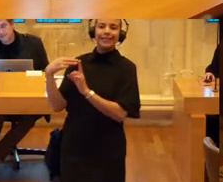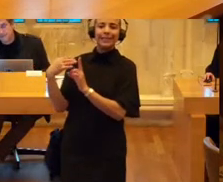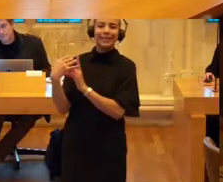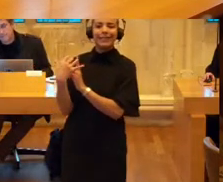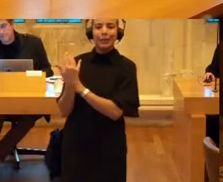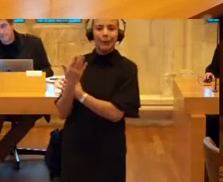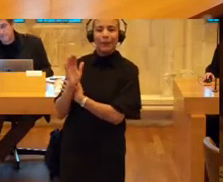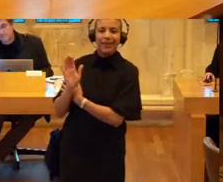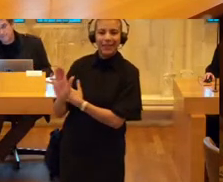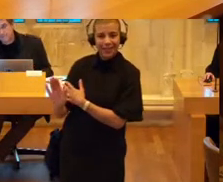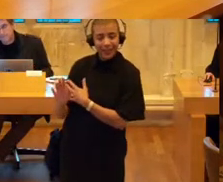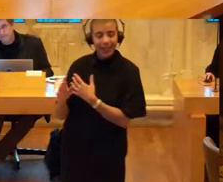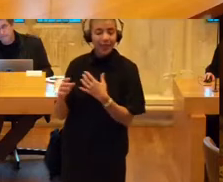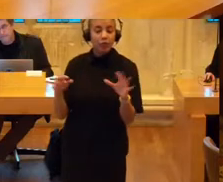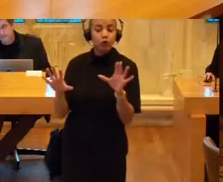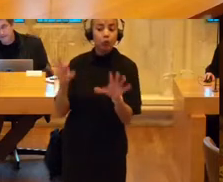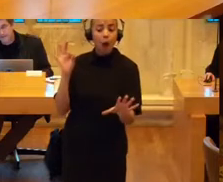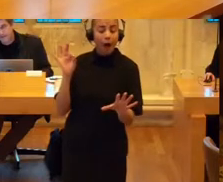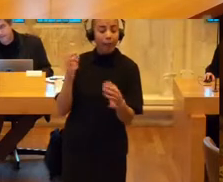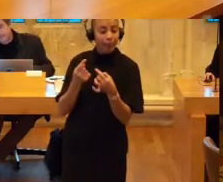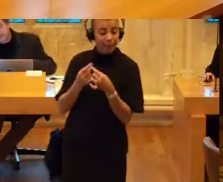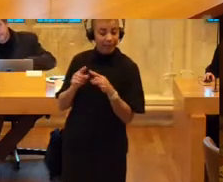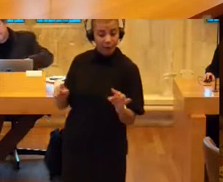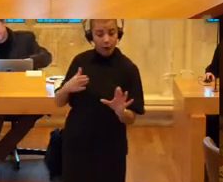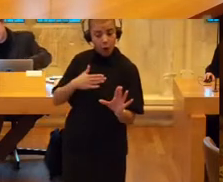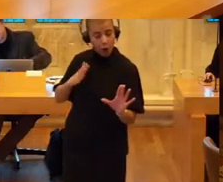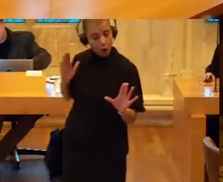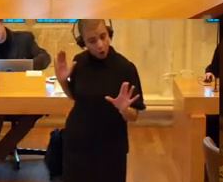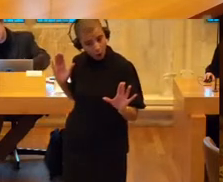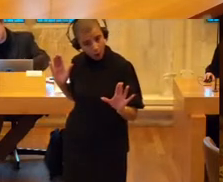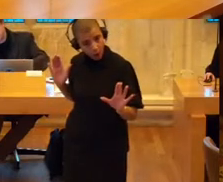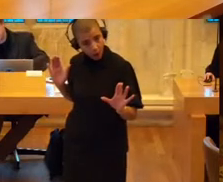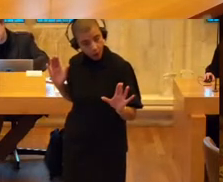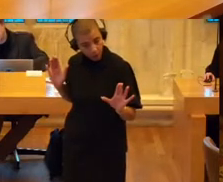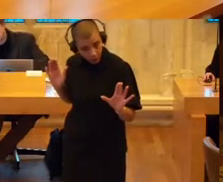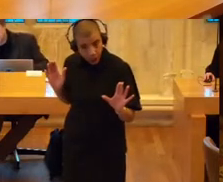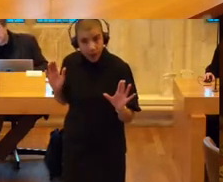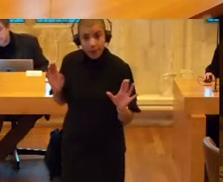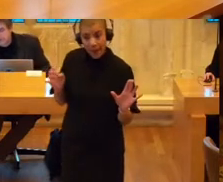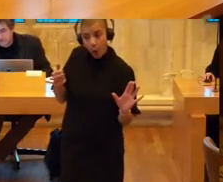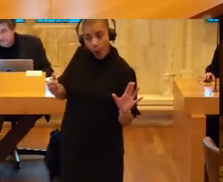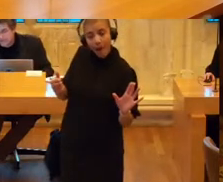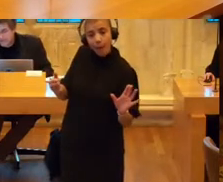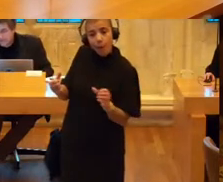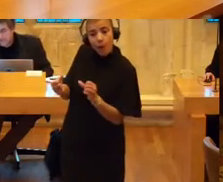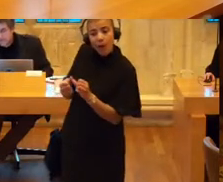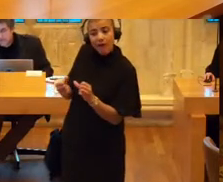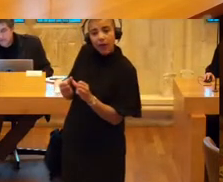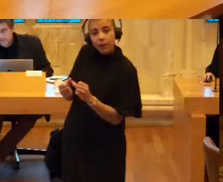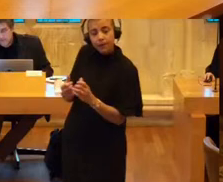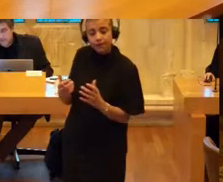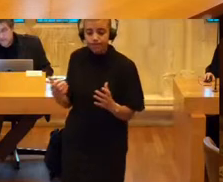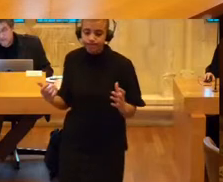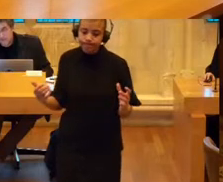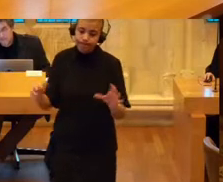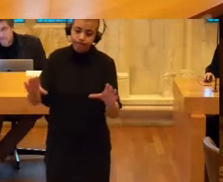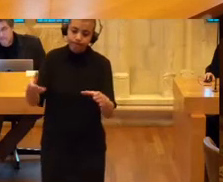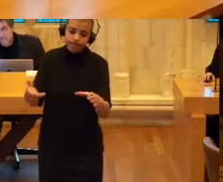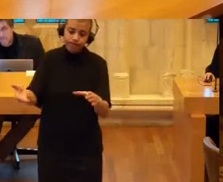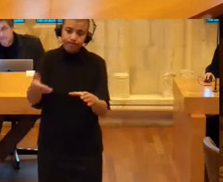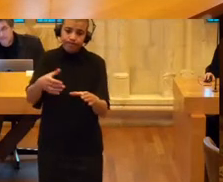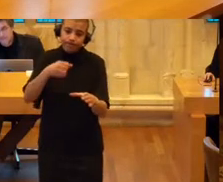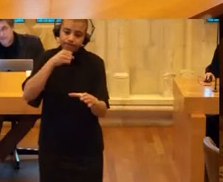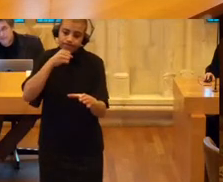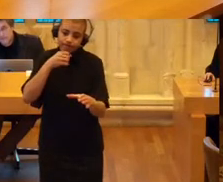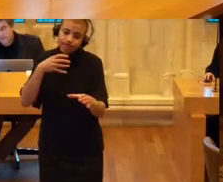mais qui obligent leur population senior à se tourner souvent vers le